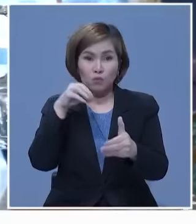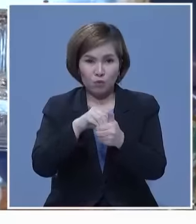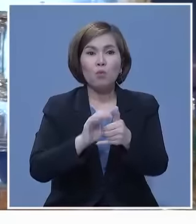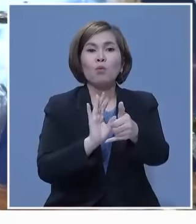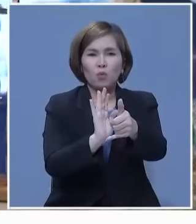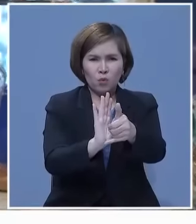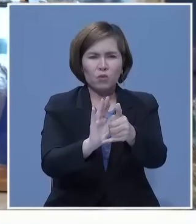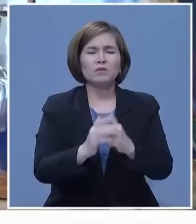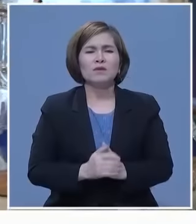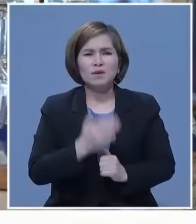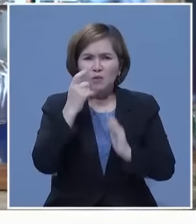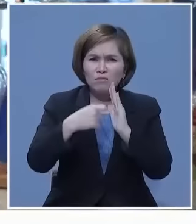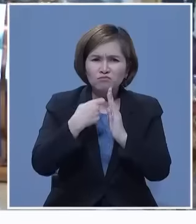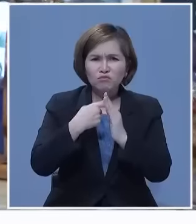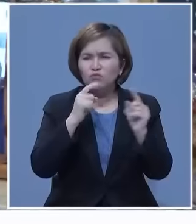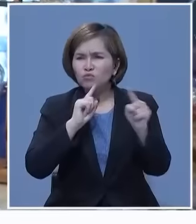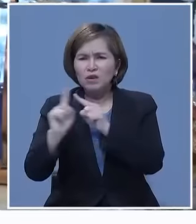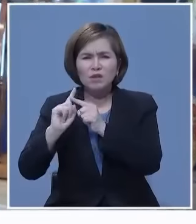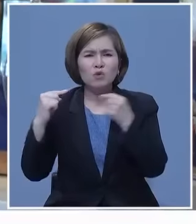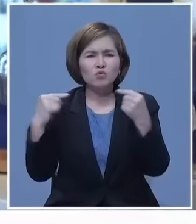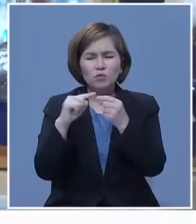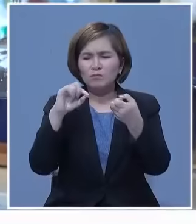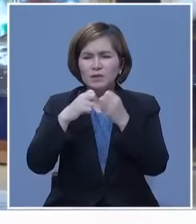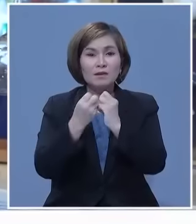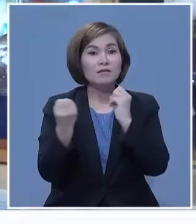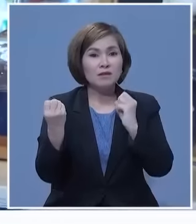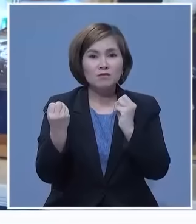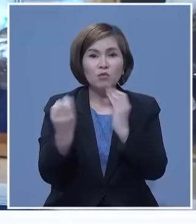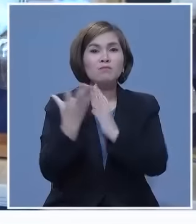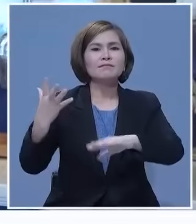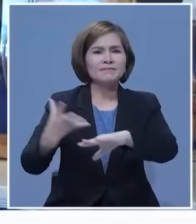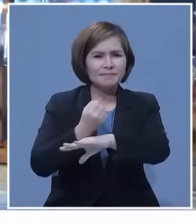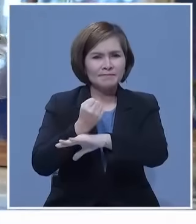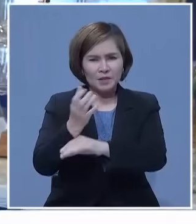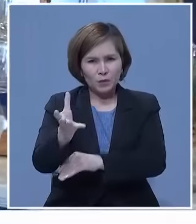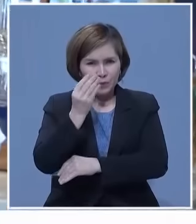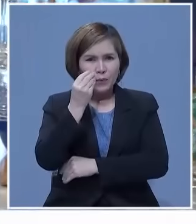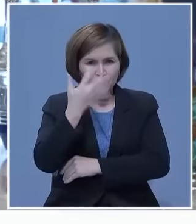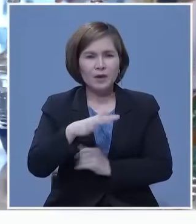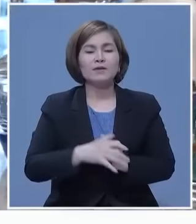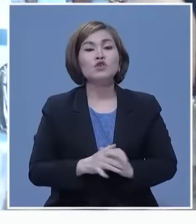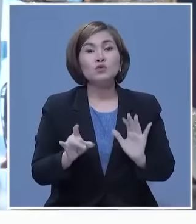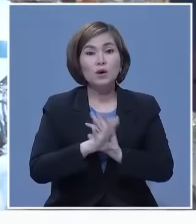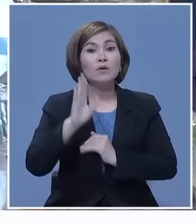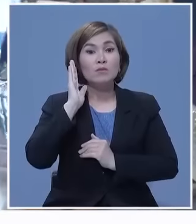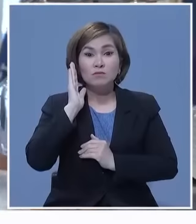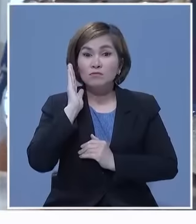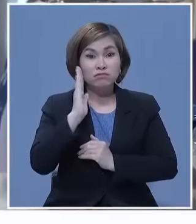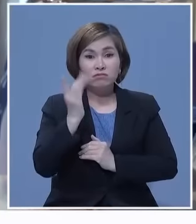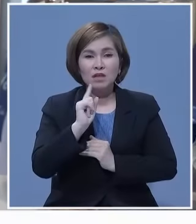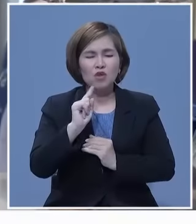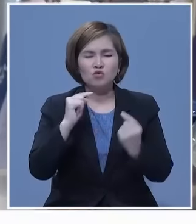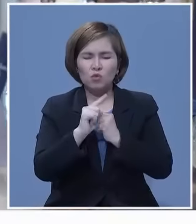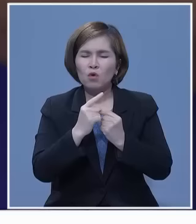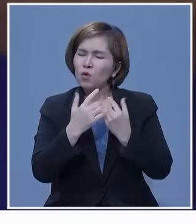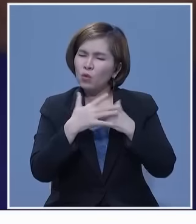อ่าจากเหตุการต่างๆที่เกิดขึ้นทางการเมืองนะครับมีความสูญเสียเกิดขึ้นแต่คุณณฐวุฒิเองเนี่ยก็ยังคงยืนเคียงข้างกับคนเสื้อ